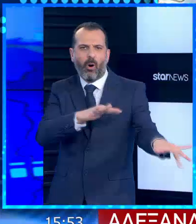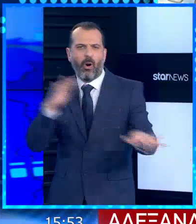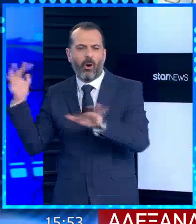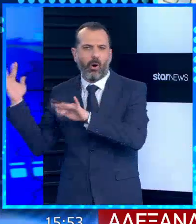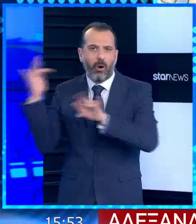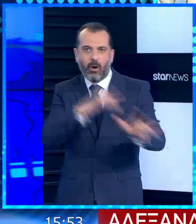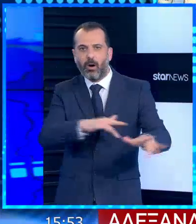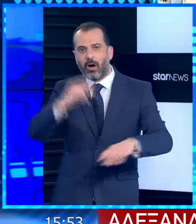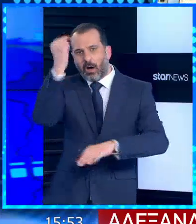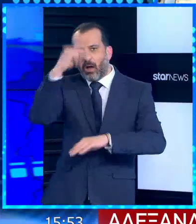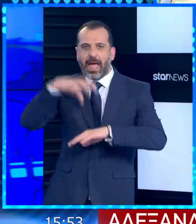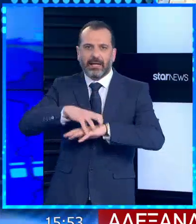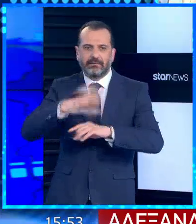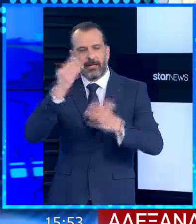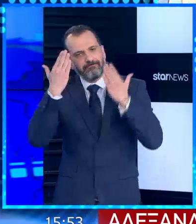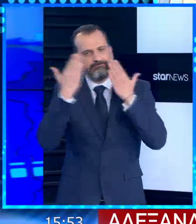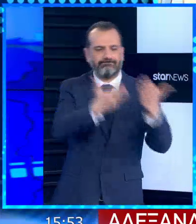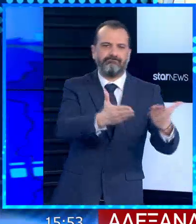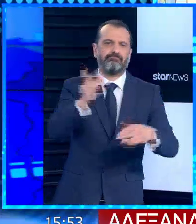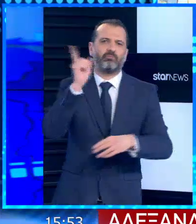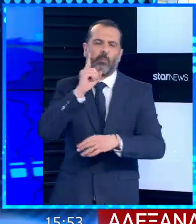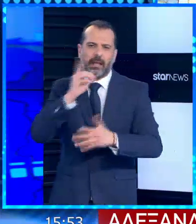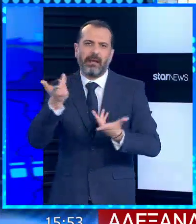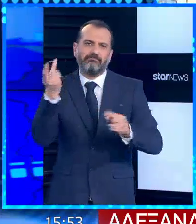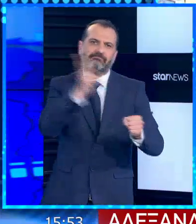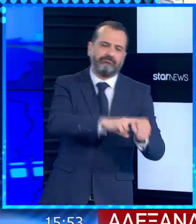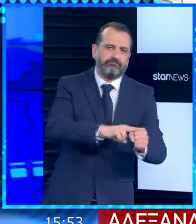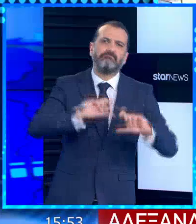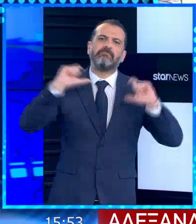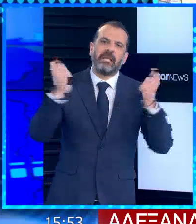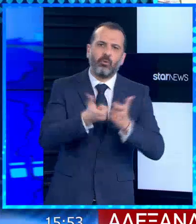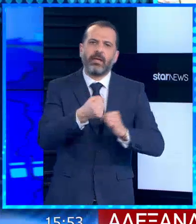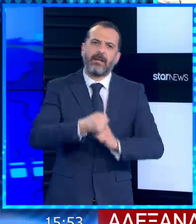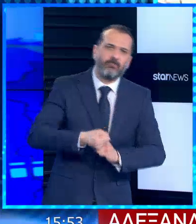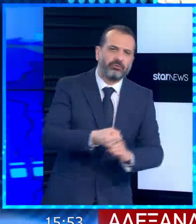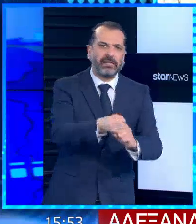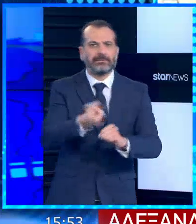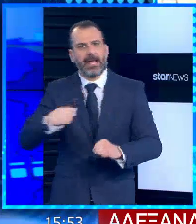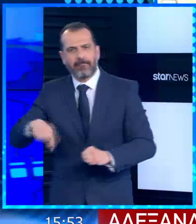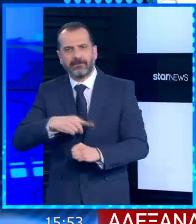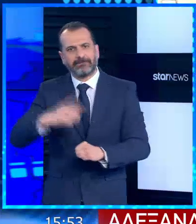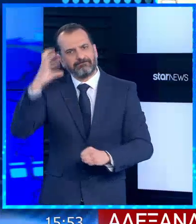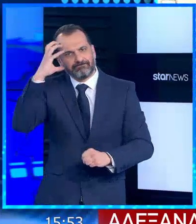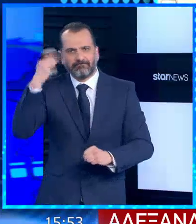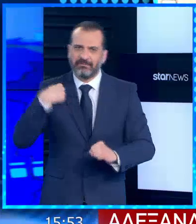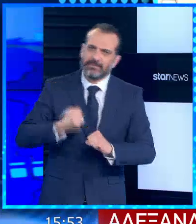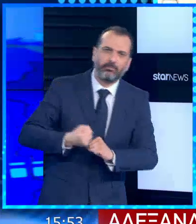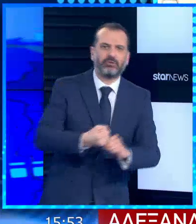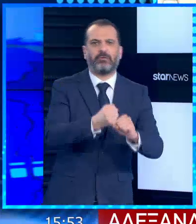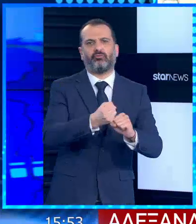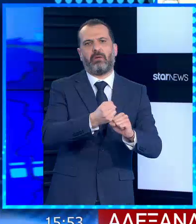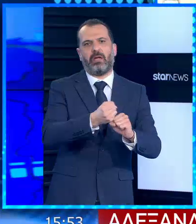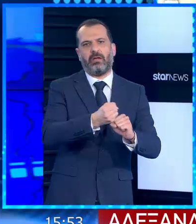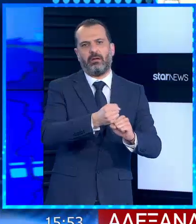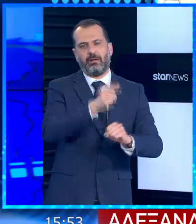φτάνει εδώ, να αποδώσει ένα φόρο τιμής, να στηρίξει την οικογένεια, να τους δείξει ότι είναι κοντά της, ότι τη στηρίζει, όχι